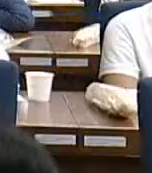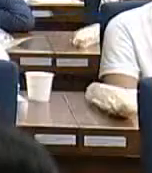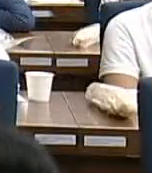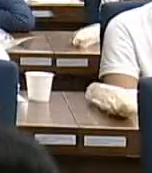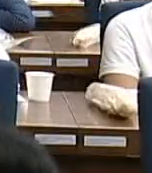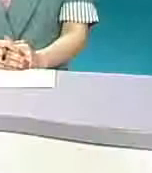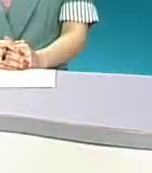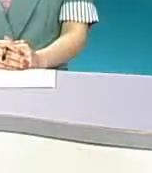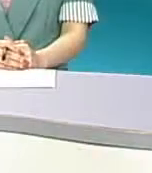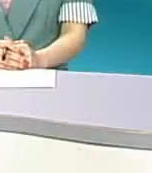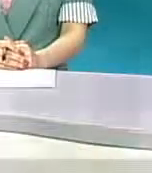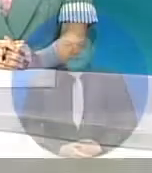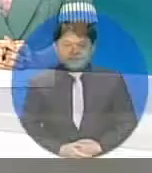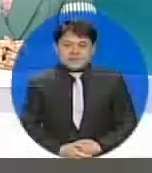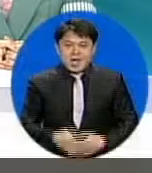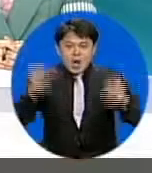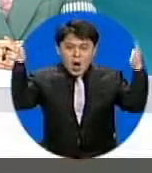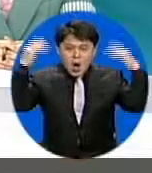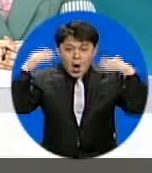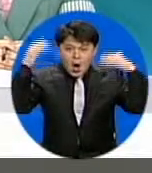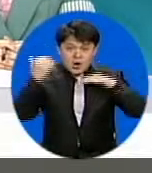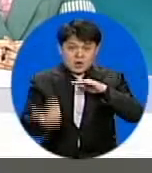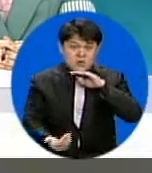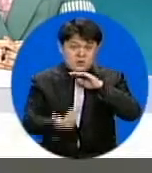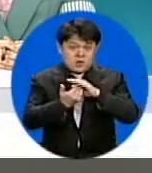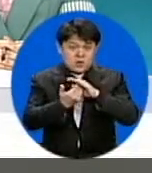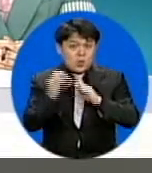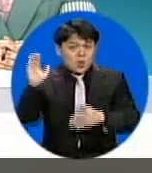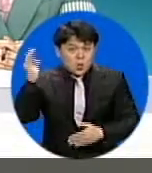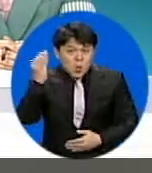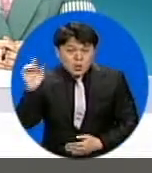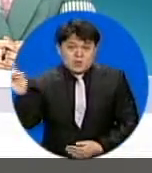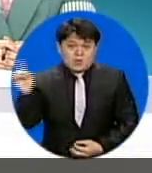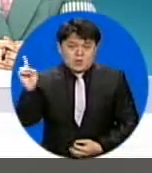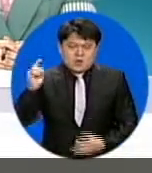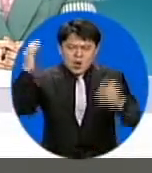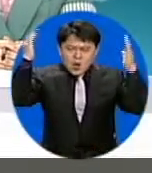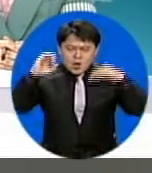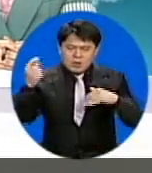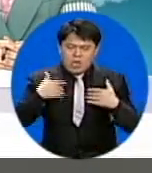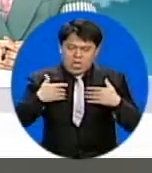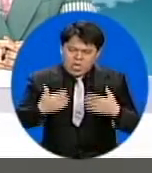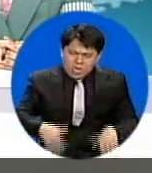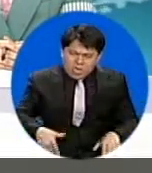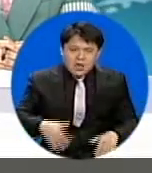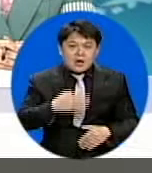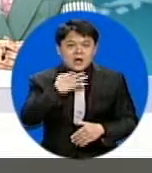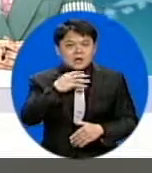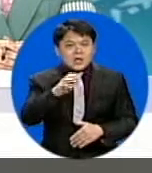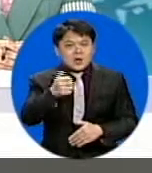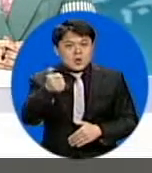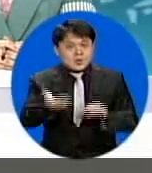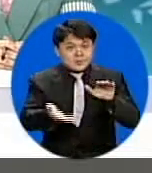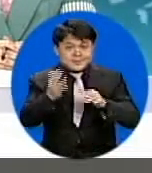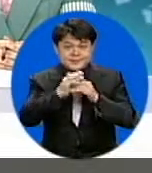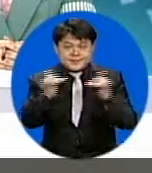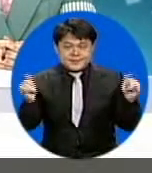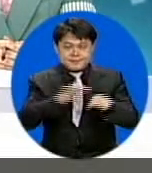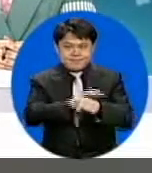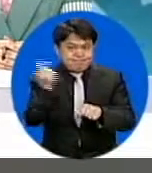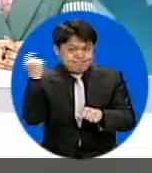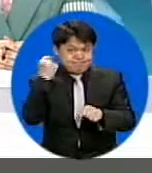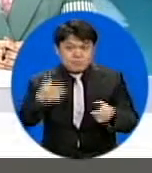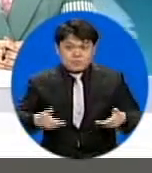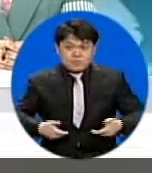최영아입니다. 무더위가 최고 절정에 이른 가운데 무더위로 체력이 떨어지는 중고령층은 귀 기울여 들으셔야 할 것